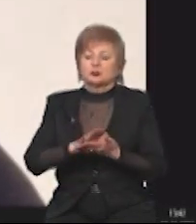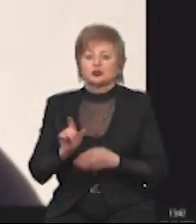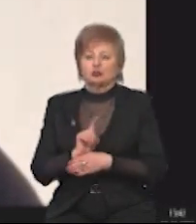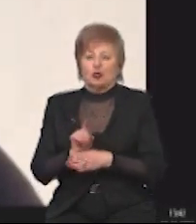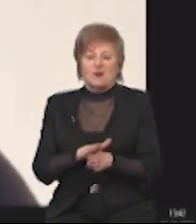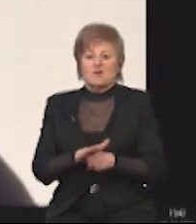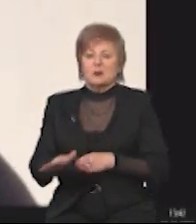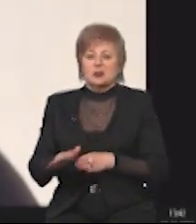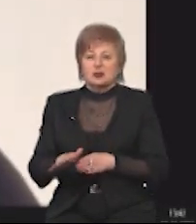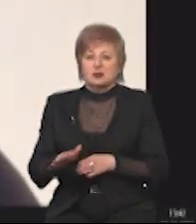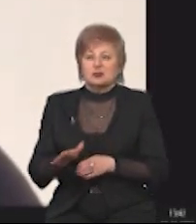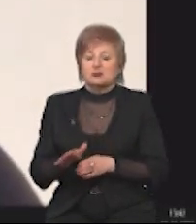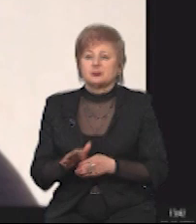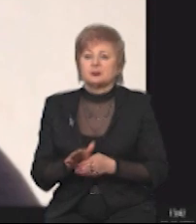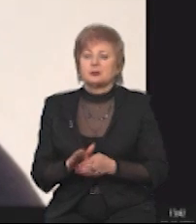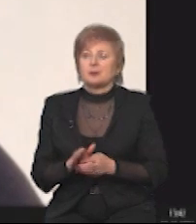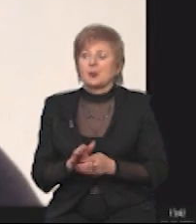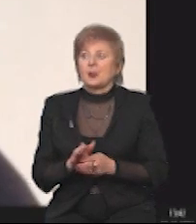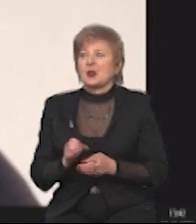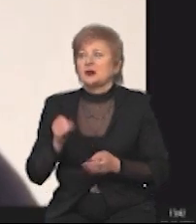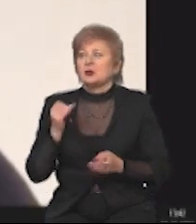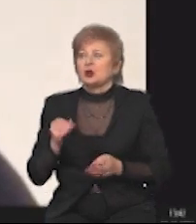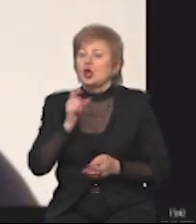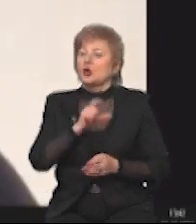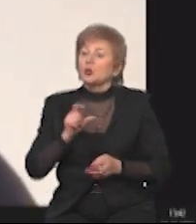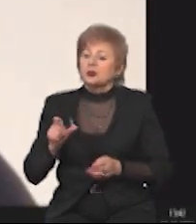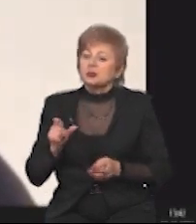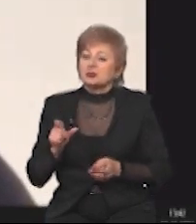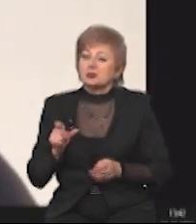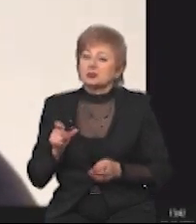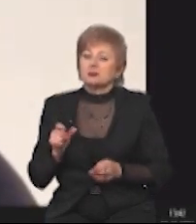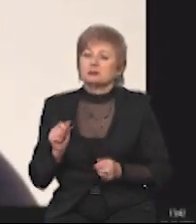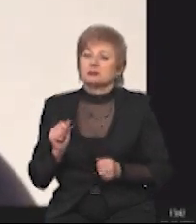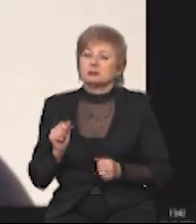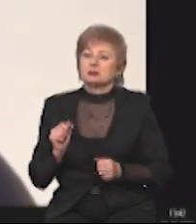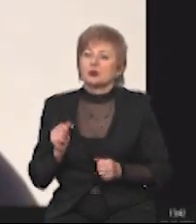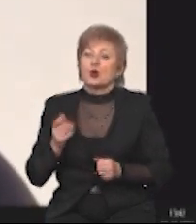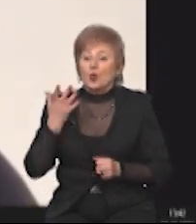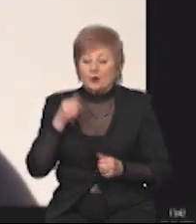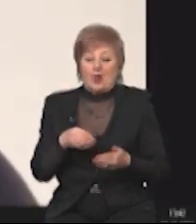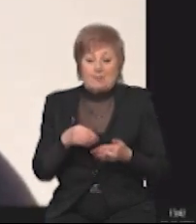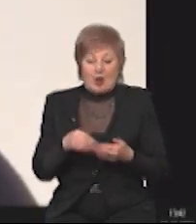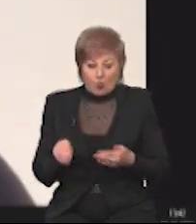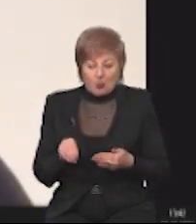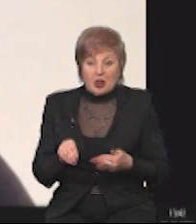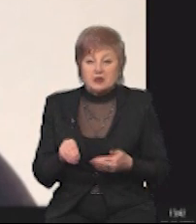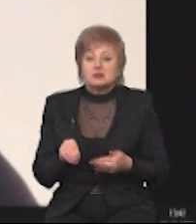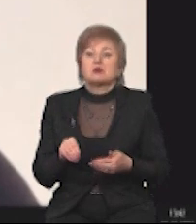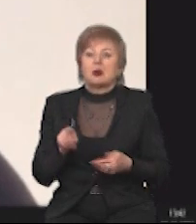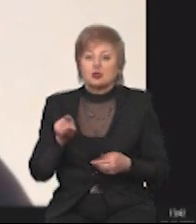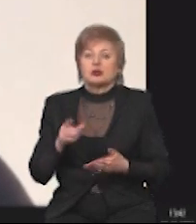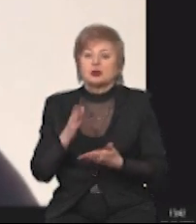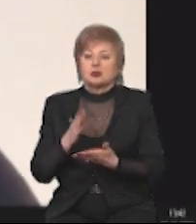И люди при покупки продукта на самом деле находятся